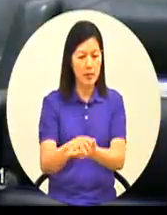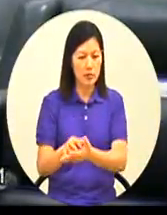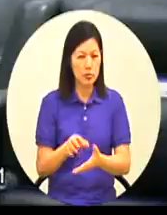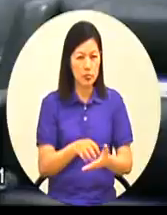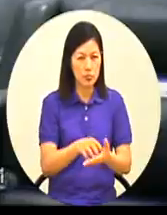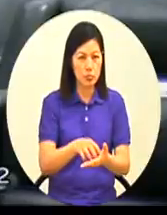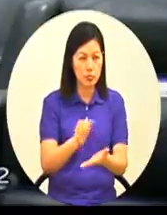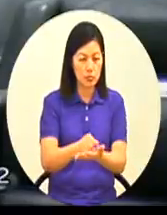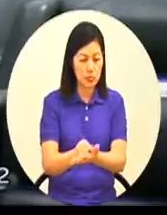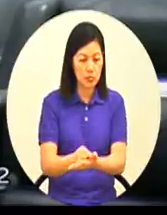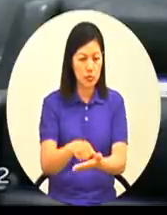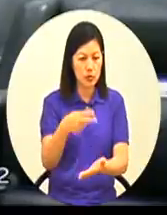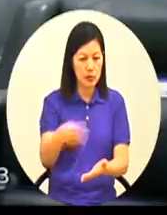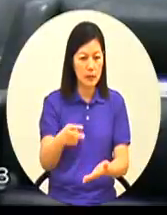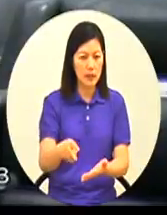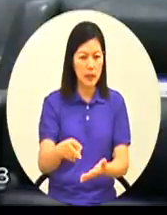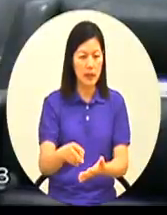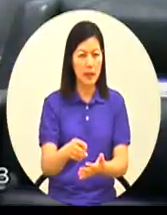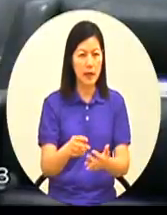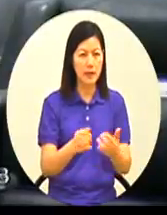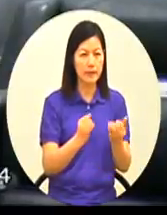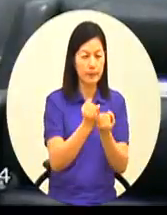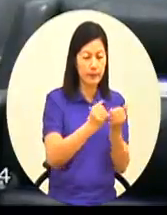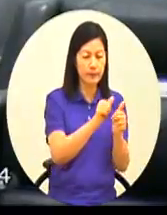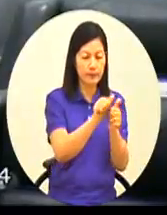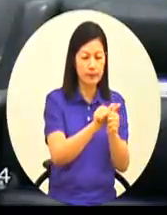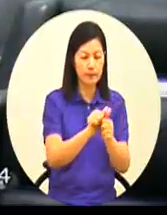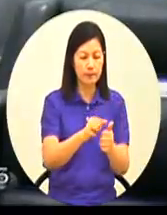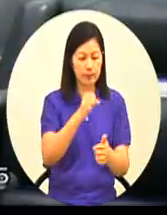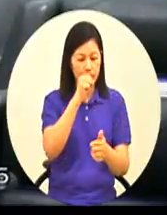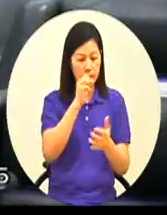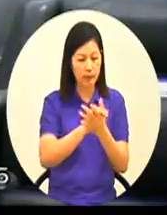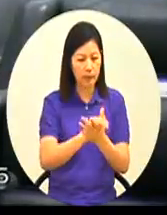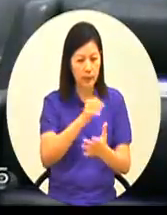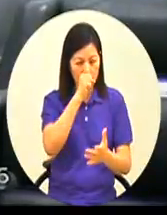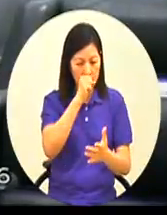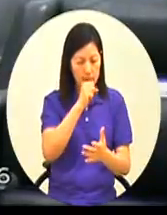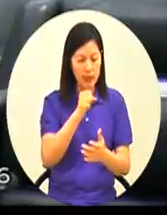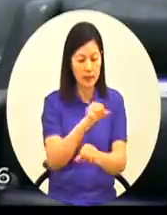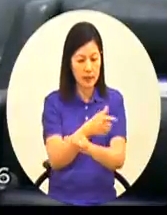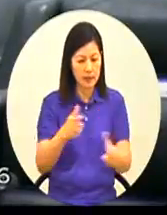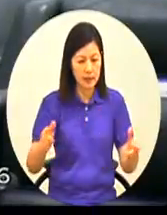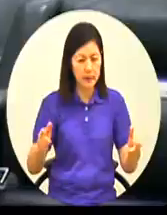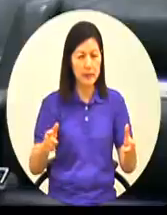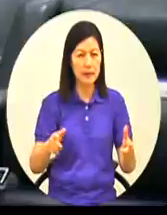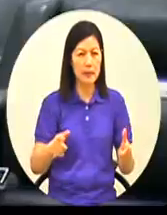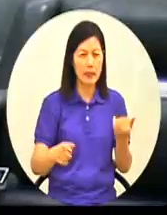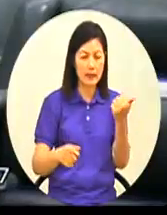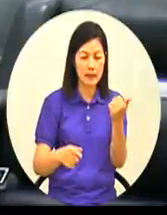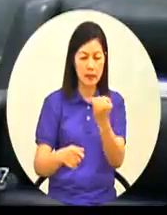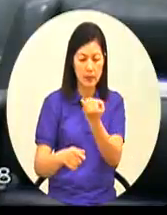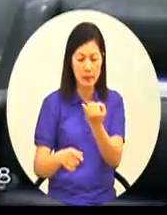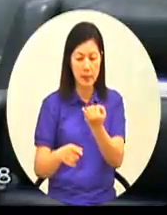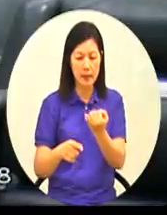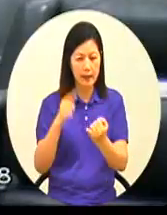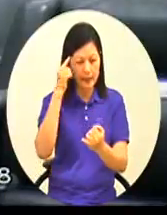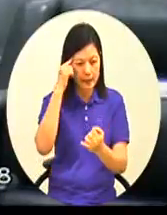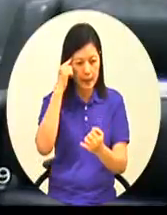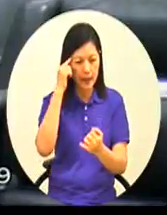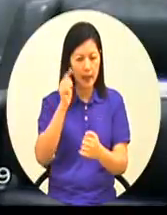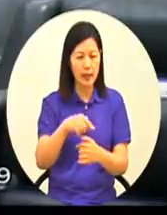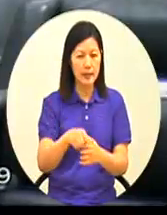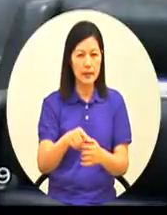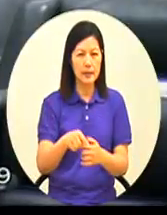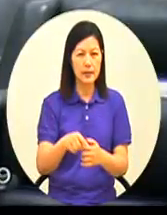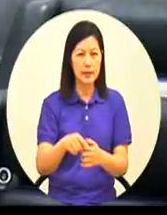有关同志友善或者是性别平权多元性别的这样的一个性别的概念，都应该落实到